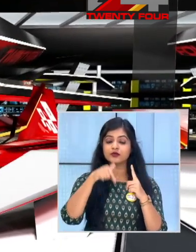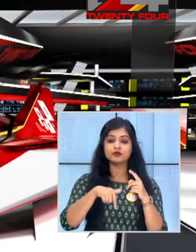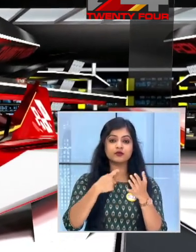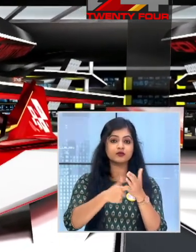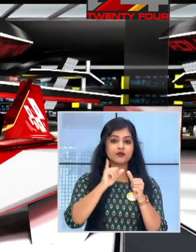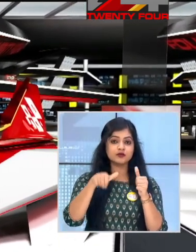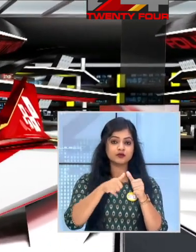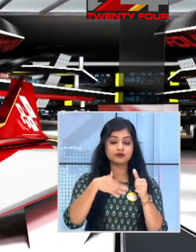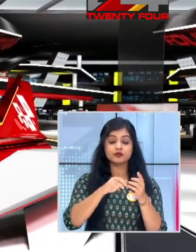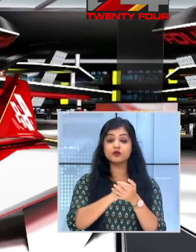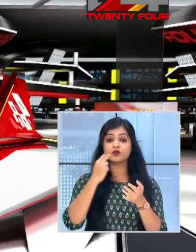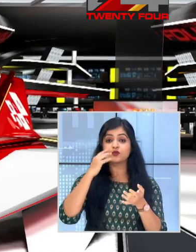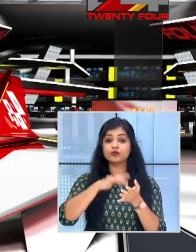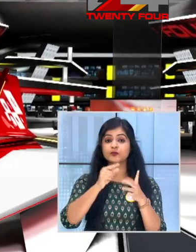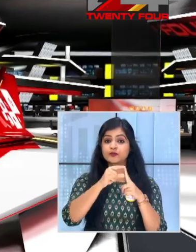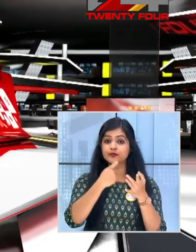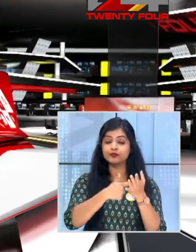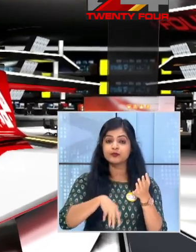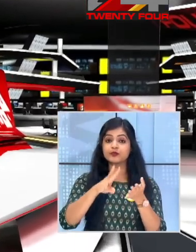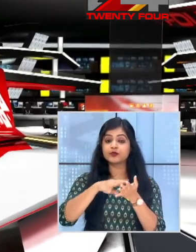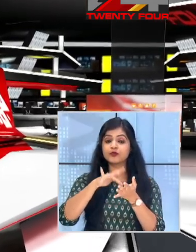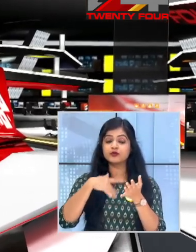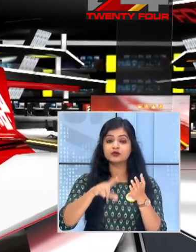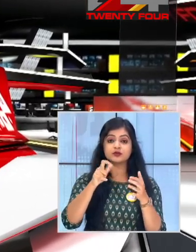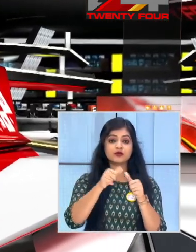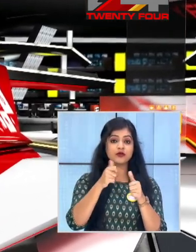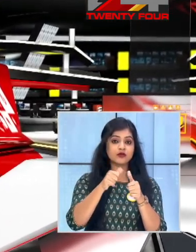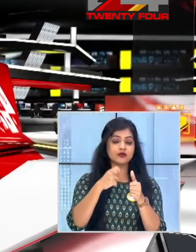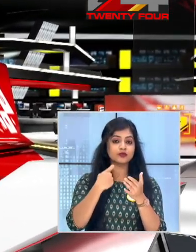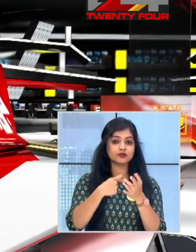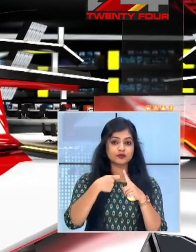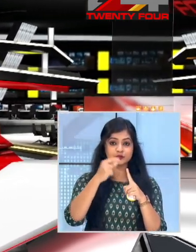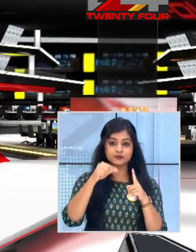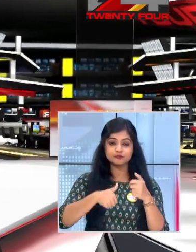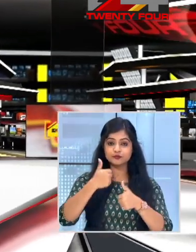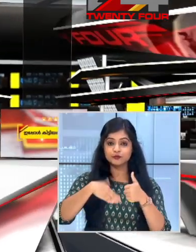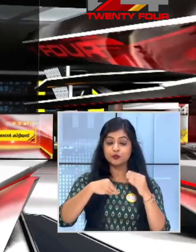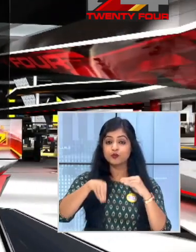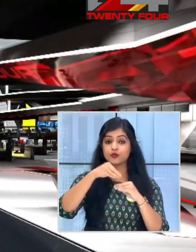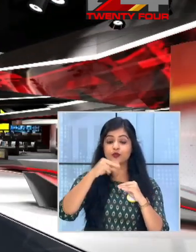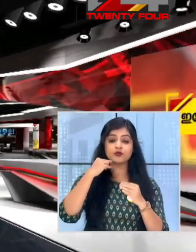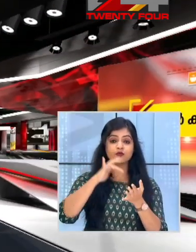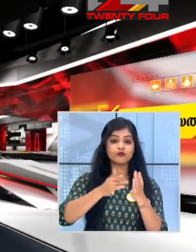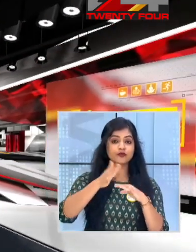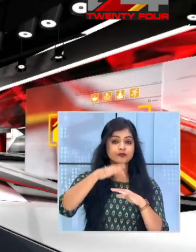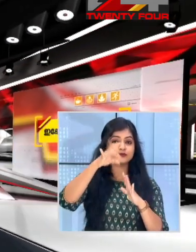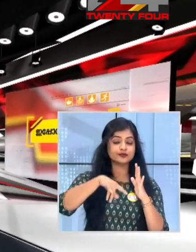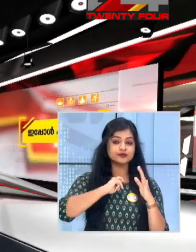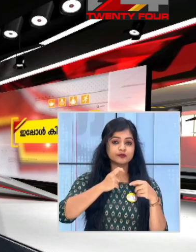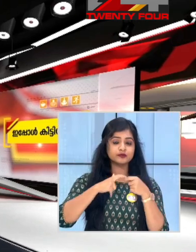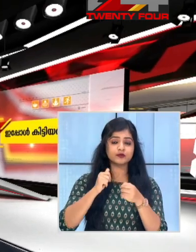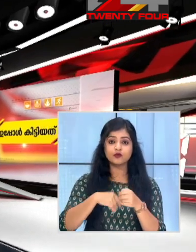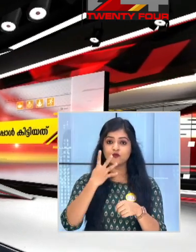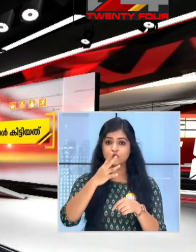പന്ന്യൻ രവീന്ദ്രനും മാവേലിക്കരയിൽ CA അരുൺകുമാറുമാണ് മത്സരിക്കുന്നത്. ഷഫീദ് റാവുത്തർ ചേരുന്നുണ്ട് വിശദാംശങ്ങളുമായി തിരുവനന്തപുരത്ത് നിന്ന്. ഷഫീദ്, ഈ